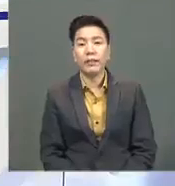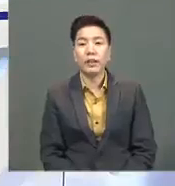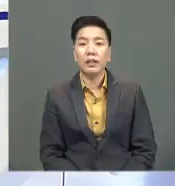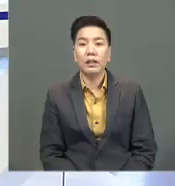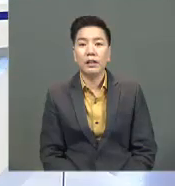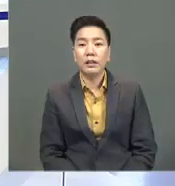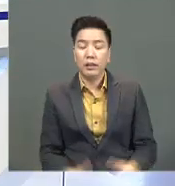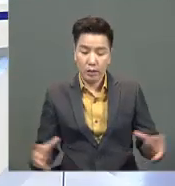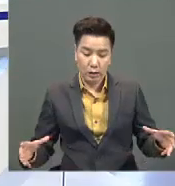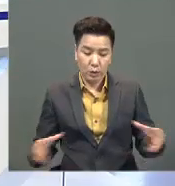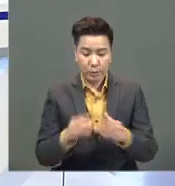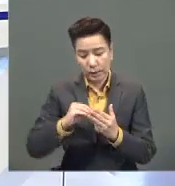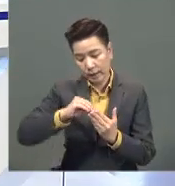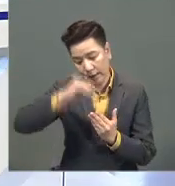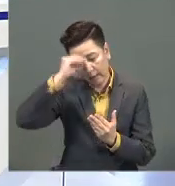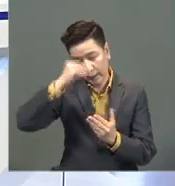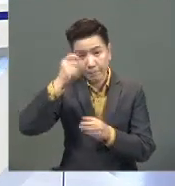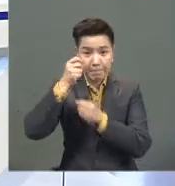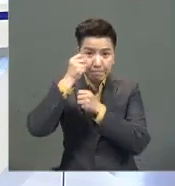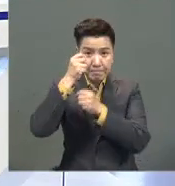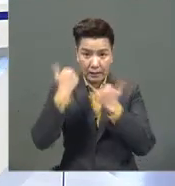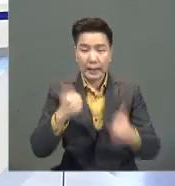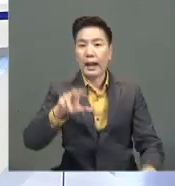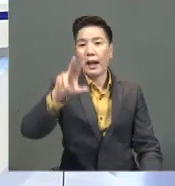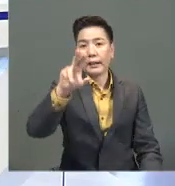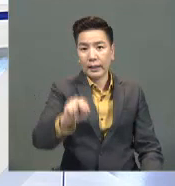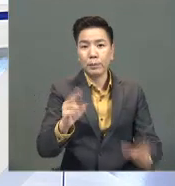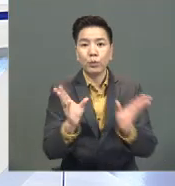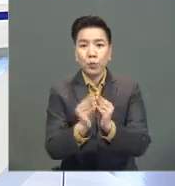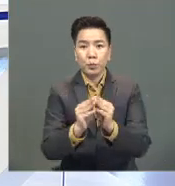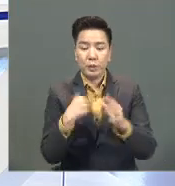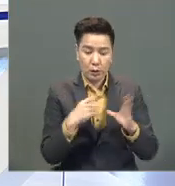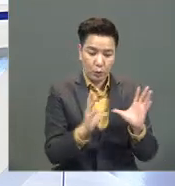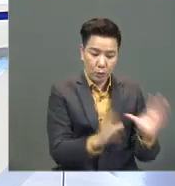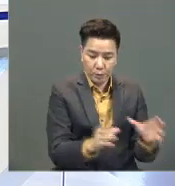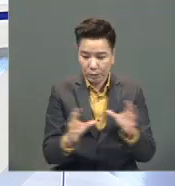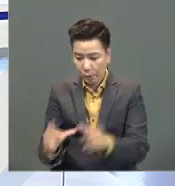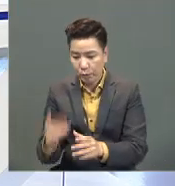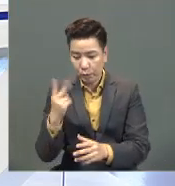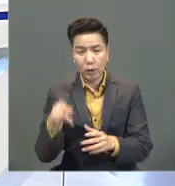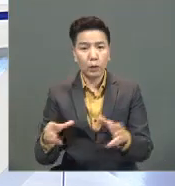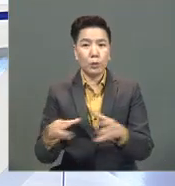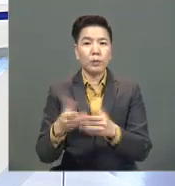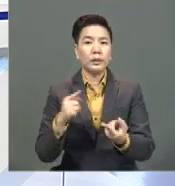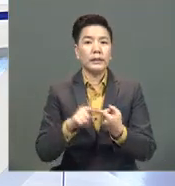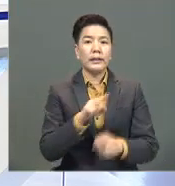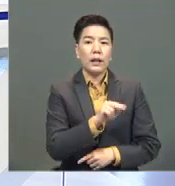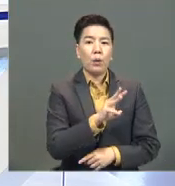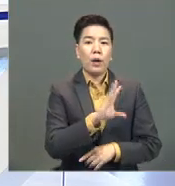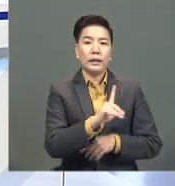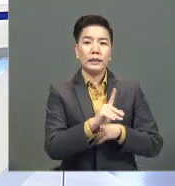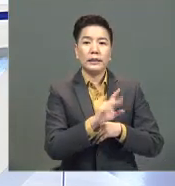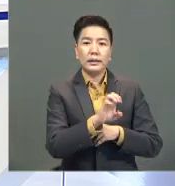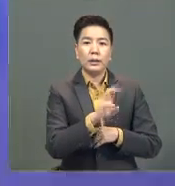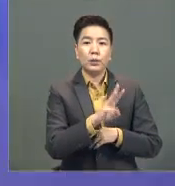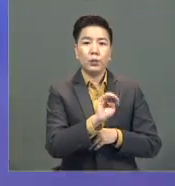ส่วนเรื่องการชุมนุมของกลุ่มนักศึกษาที่วันนี้จะมีการนัดชุมนุมของ2กลุ่มนะคะก็คือกลุ่มแนวร่วมนวชีวินและกลุ่มอาชีวะช่ว